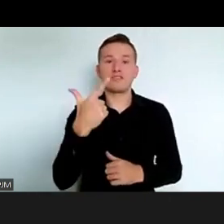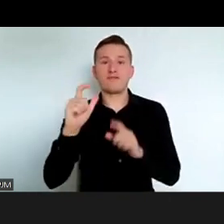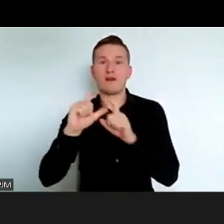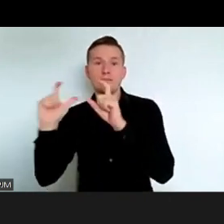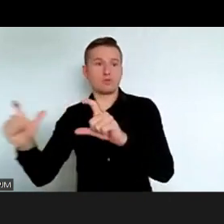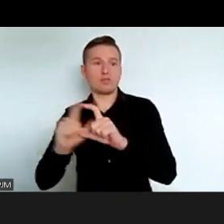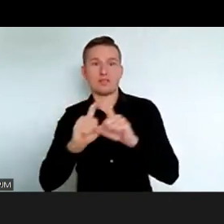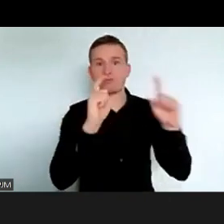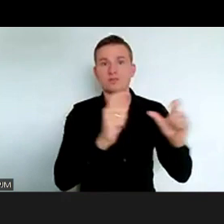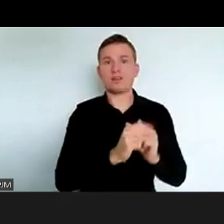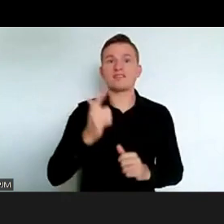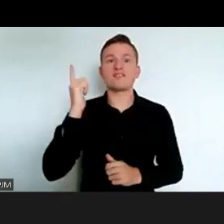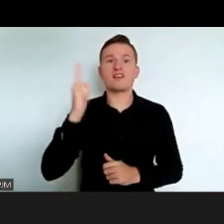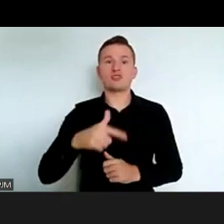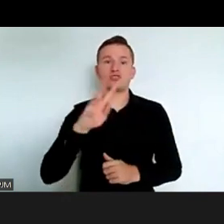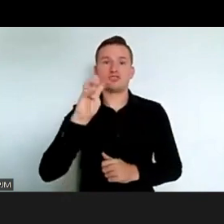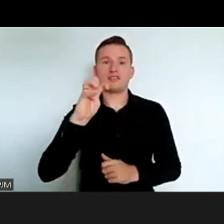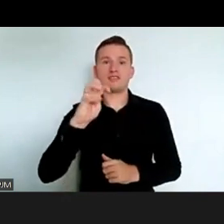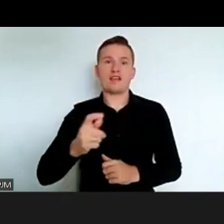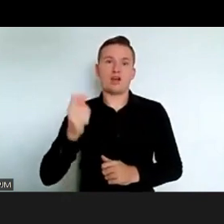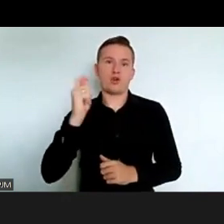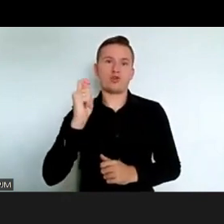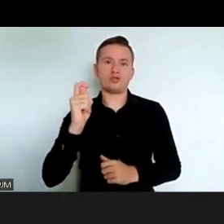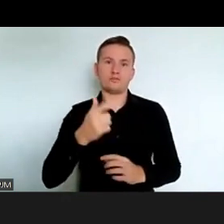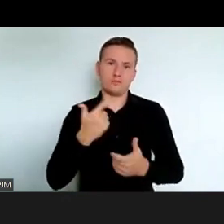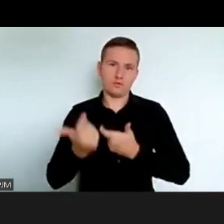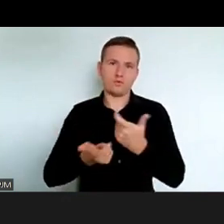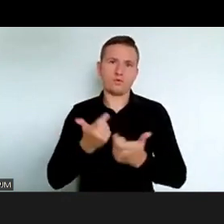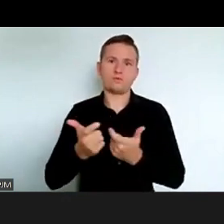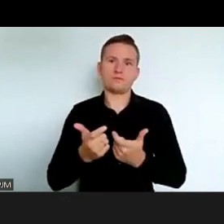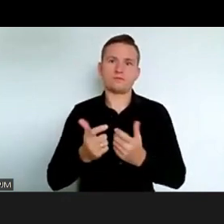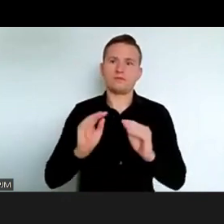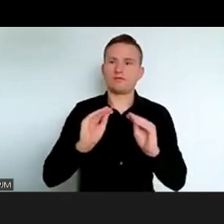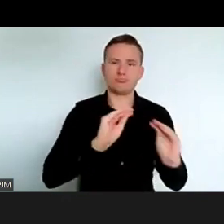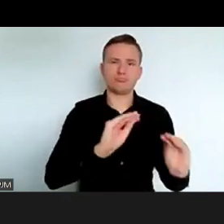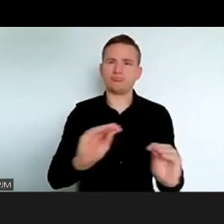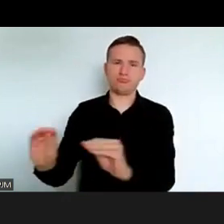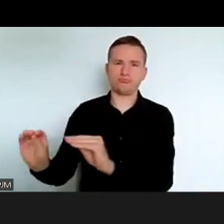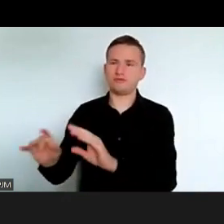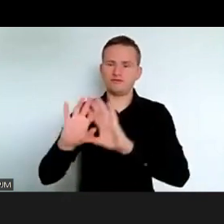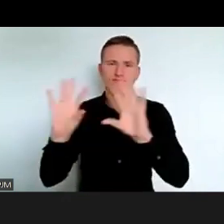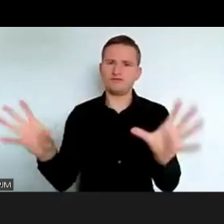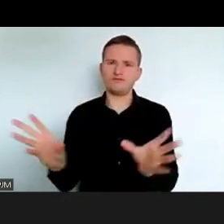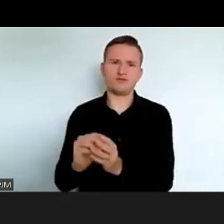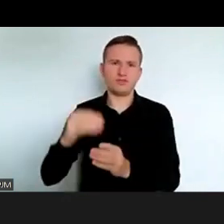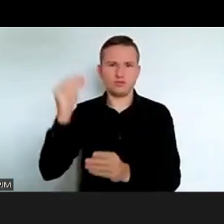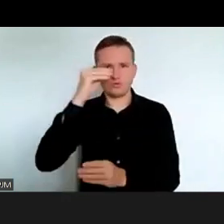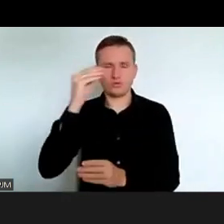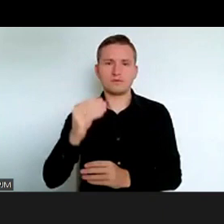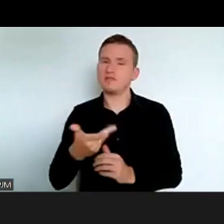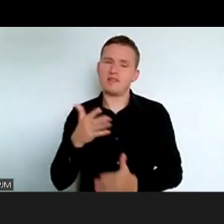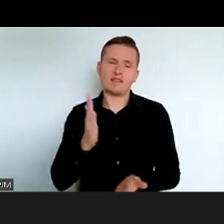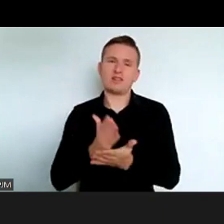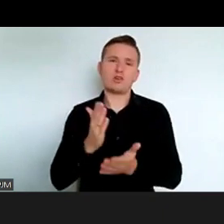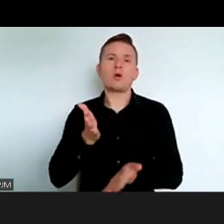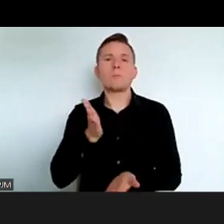realizujemy 2400 godzin w ogóle z wszystkimi uczniami, nie tylko mówię o pomocy